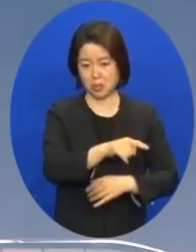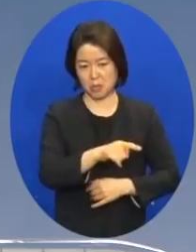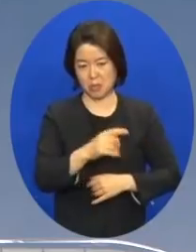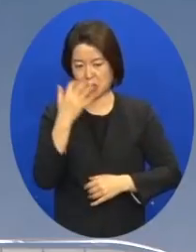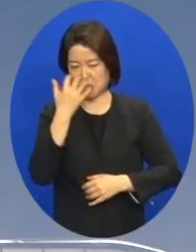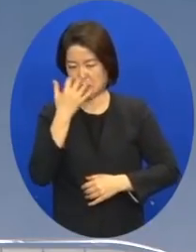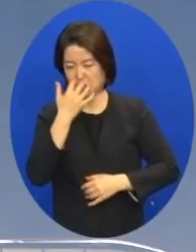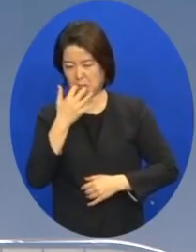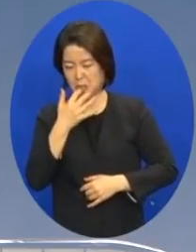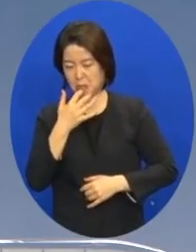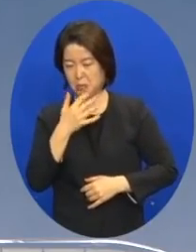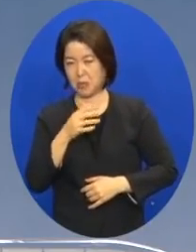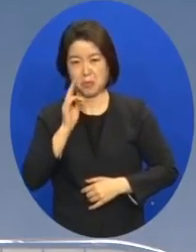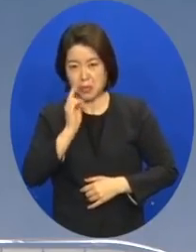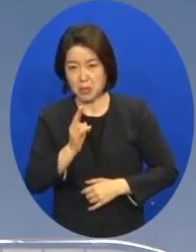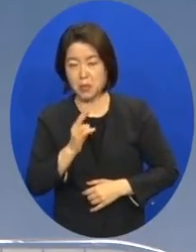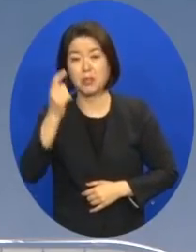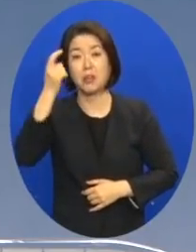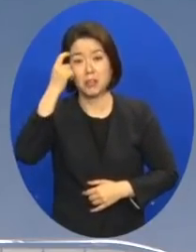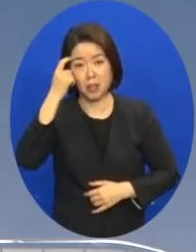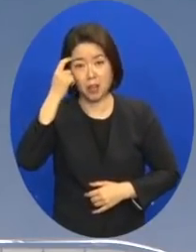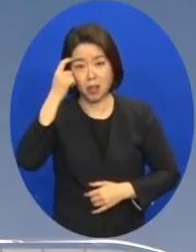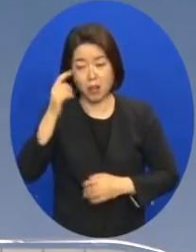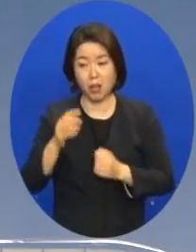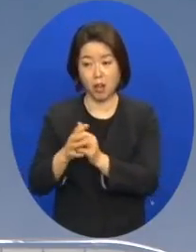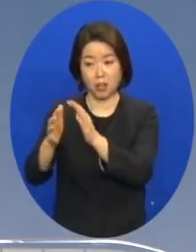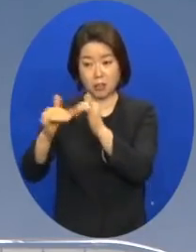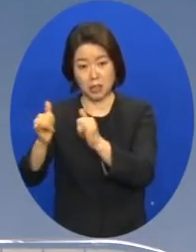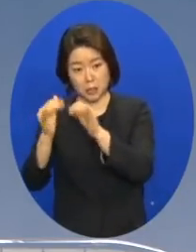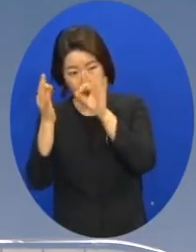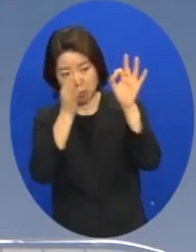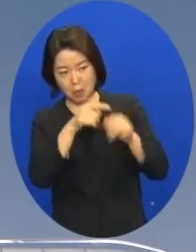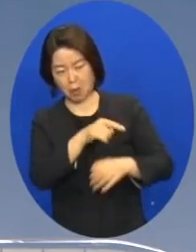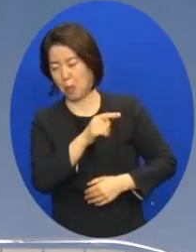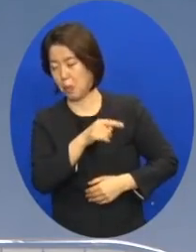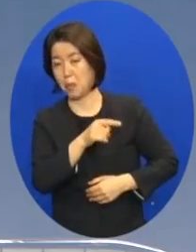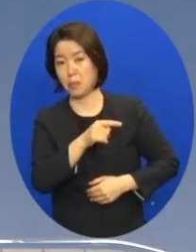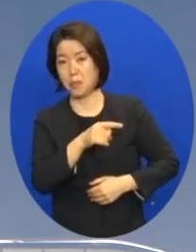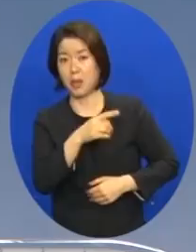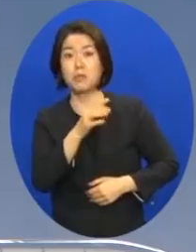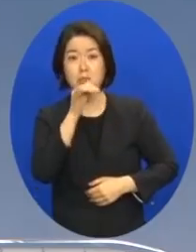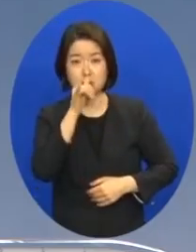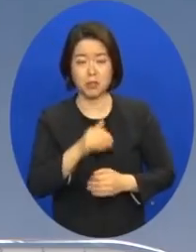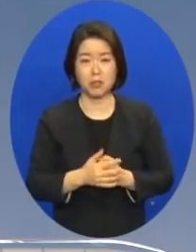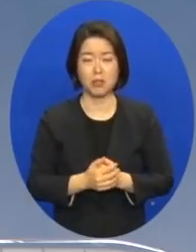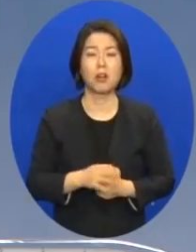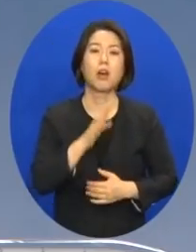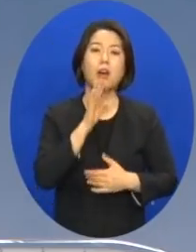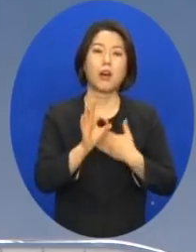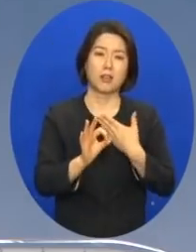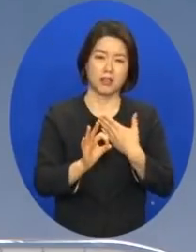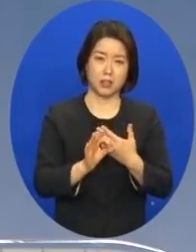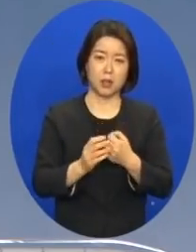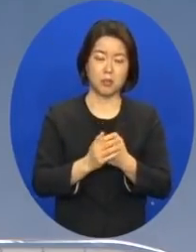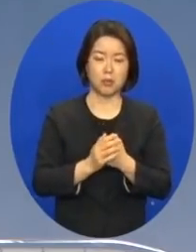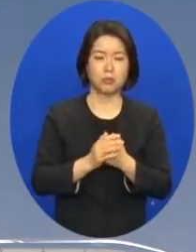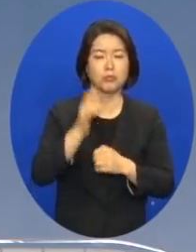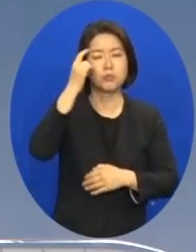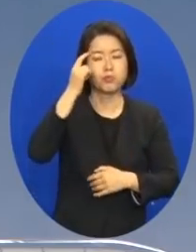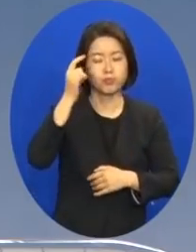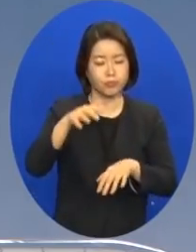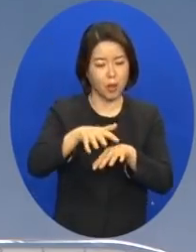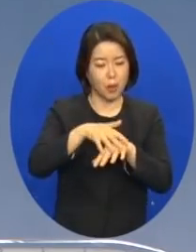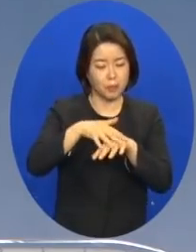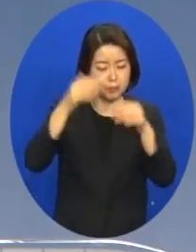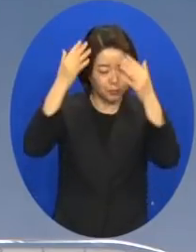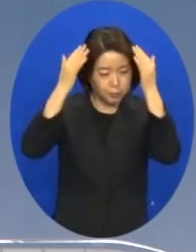성적으로 문란한 사람들이구나, 사람들이 그렇게 보고 있다는 겁니다. 그렇다면 굳이 머리에 꼭